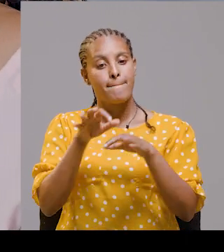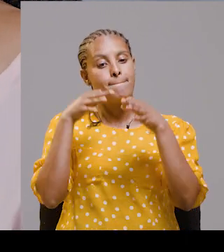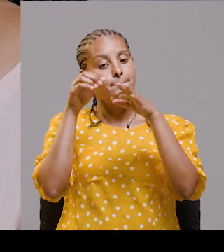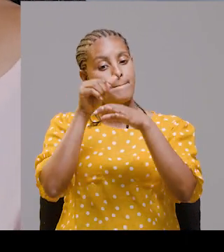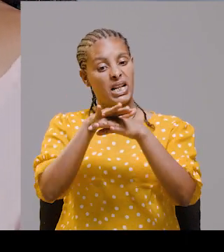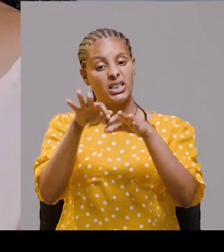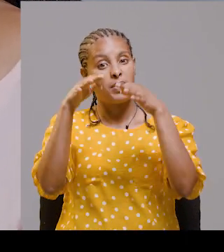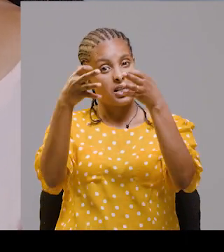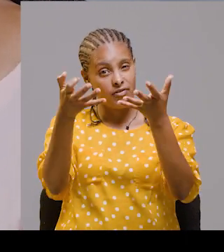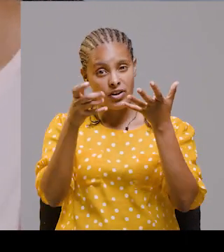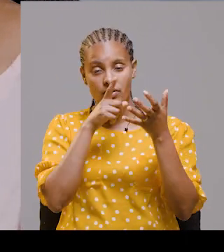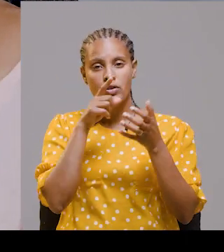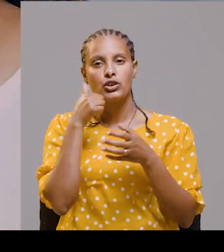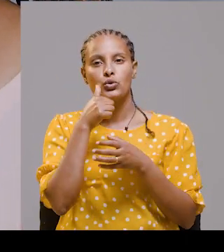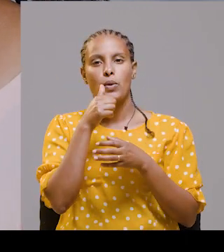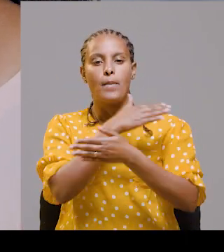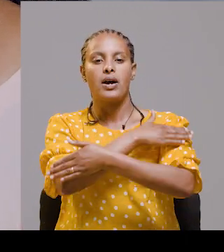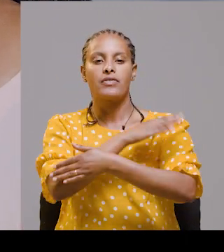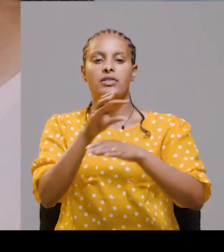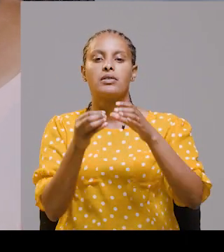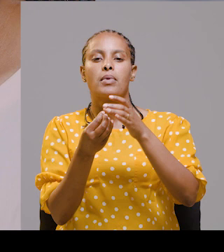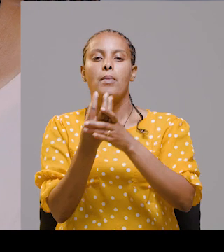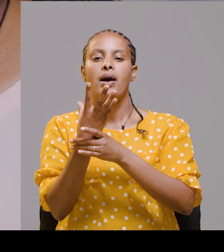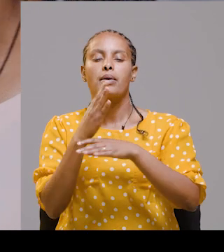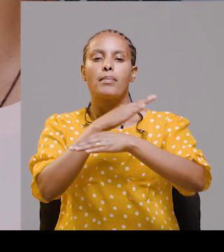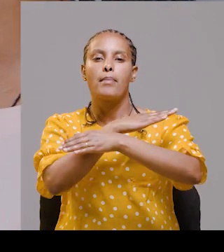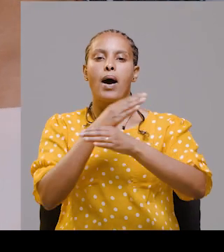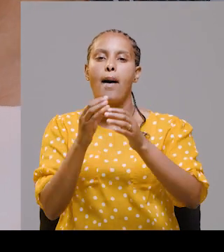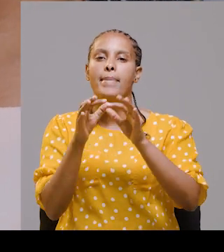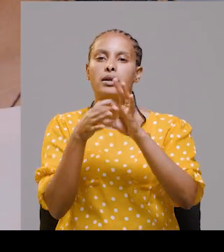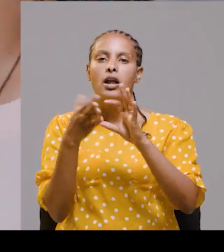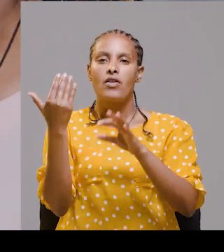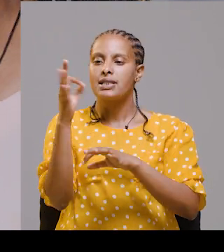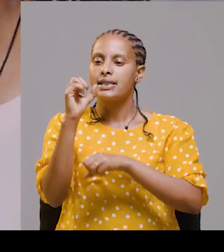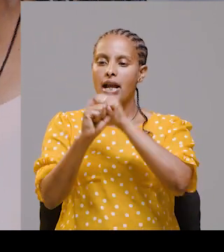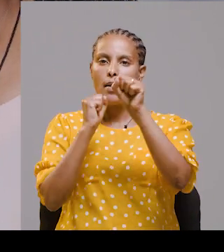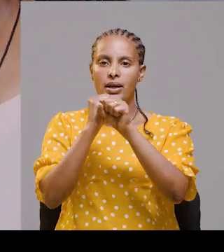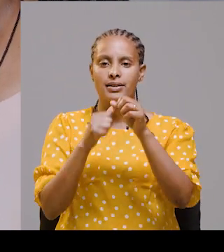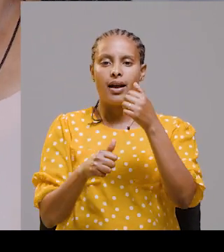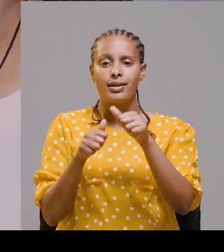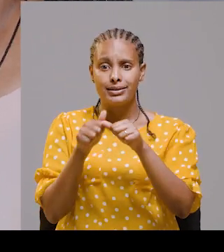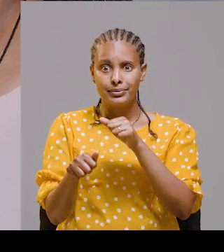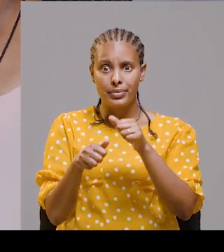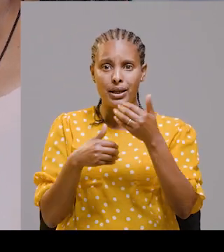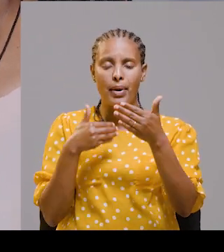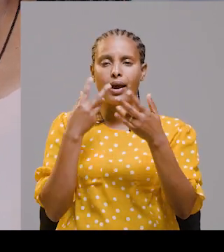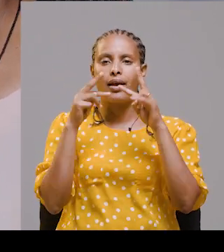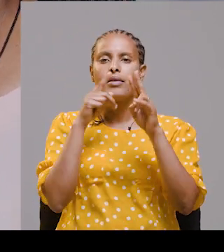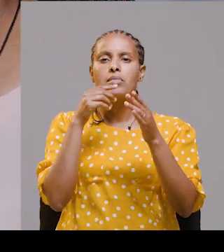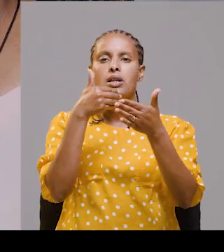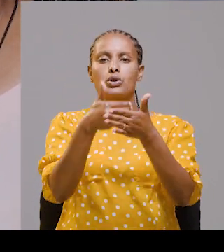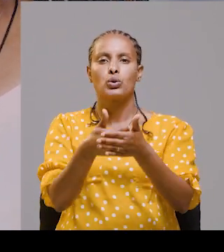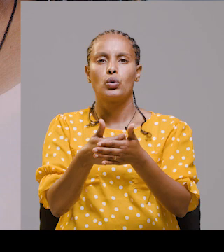መጨረሻ የማስተላልፍ የምፈልገው እንደ ሴቶች ማረፊያና ልማት ማህበር ላለፉት 19 አመታት ጥቃትን በተመለከተ እንዲሁም ደግሞ